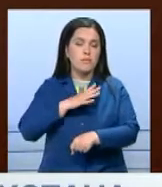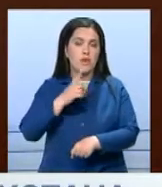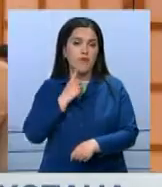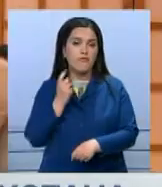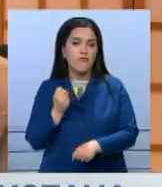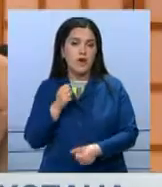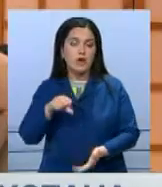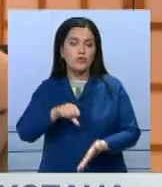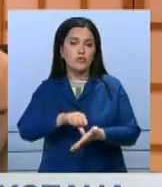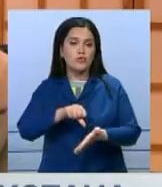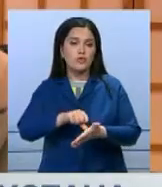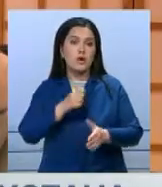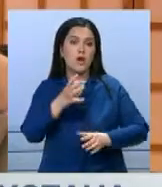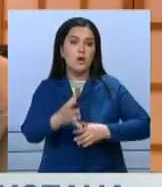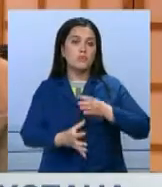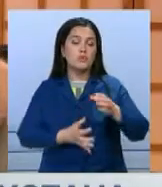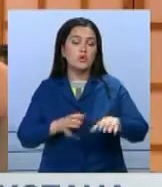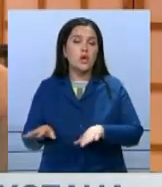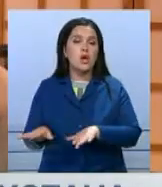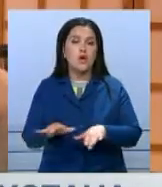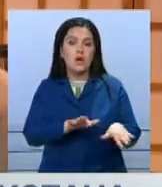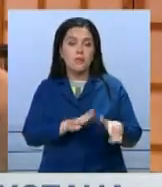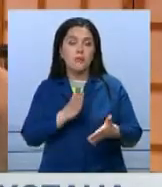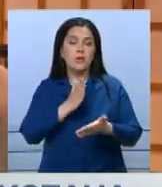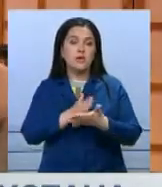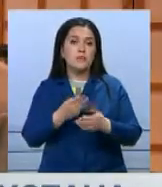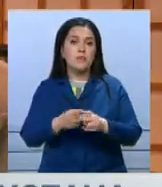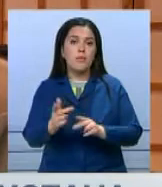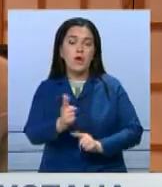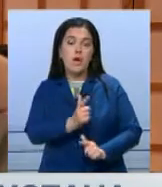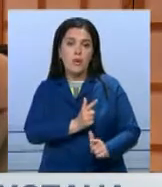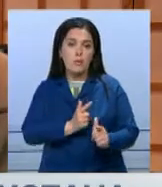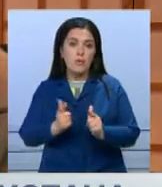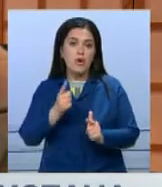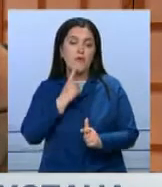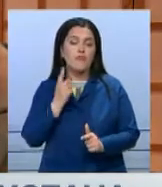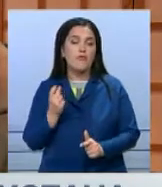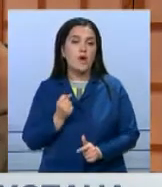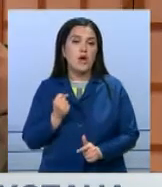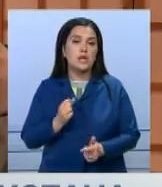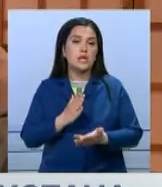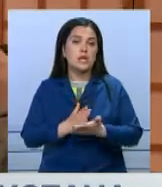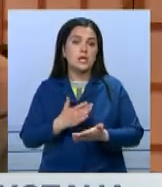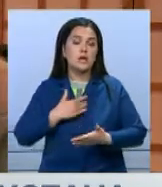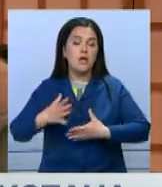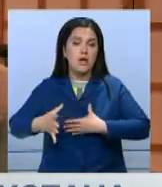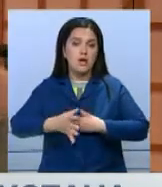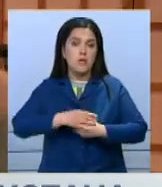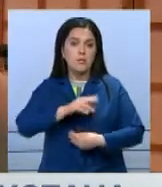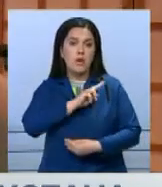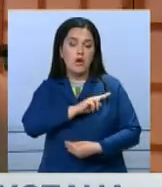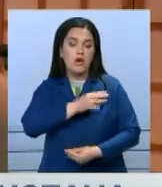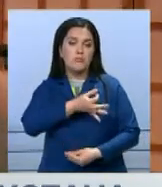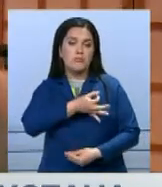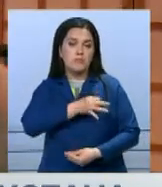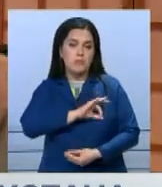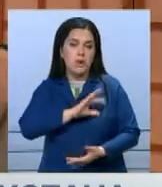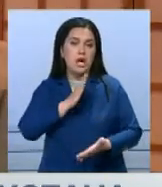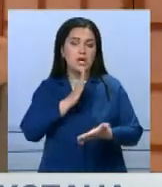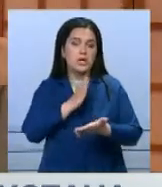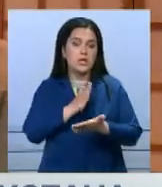участия в международных миротворческих миссиях и подготовки военных сил наше партнерство является очень плодотворным